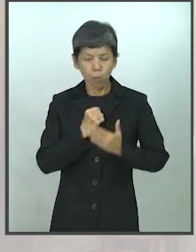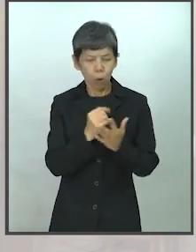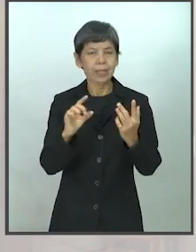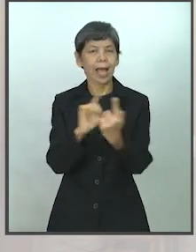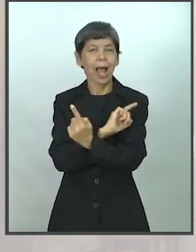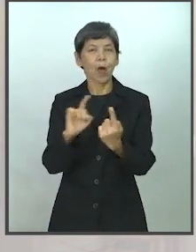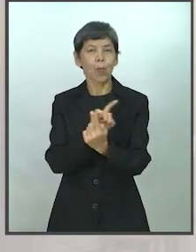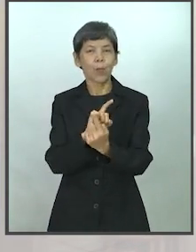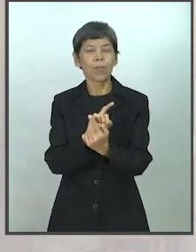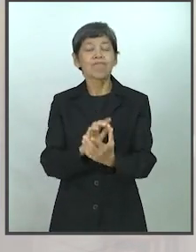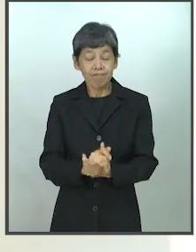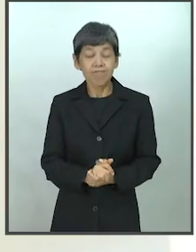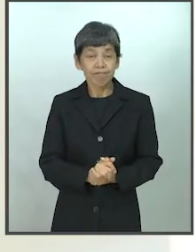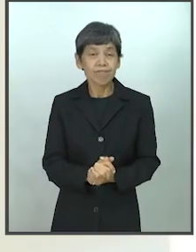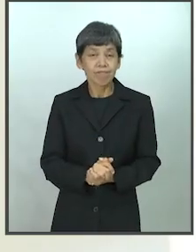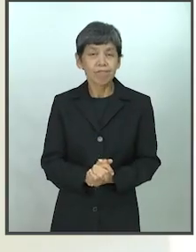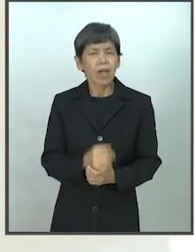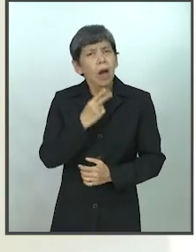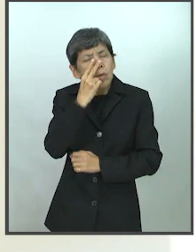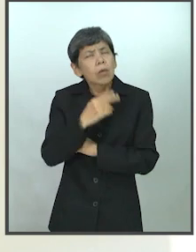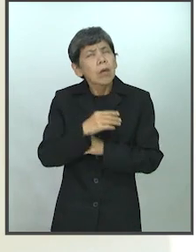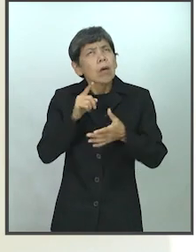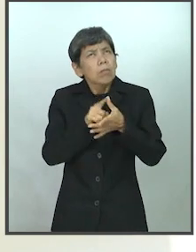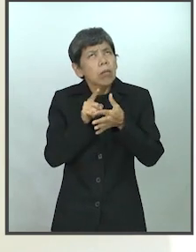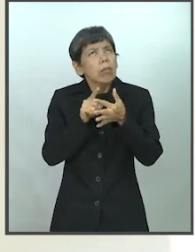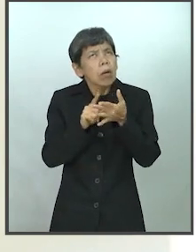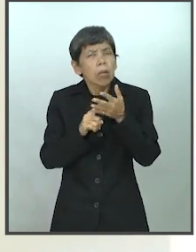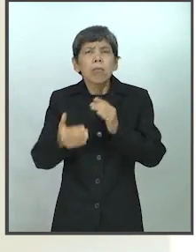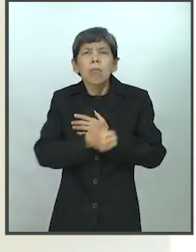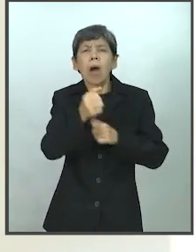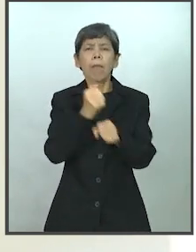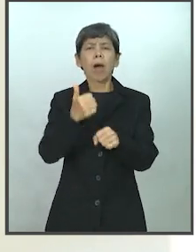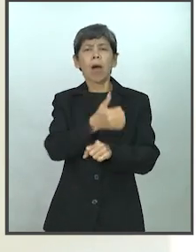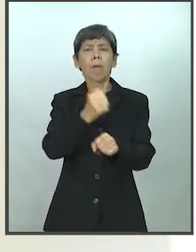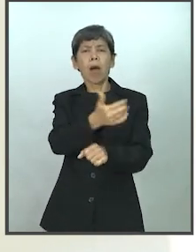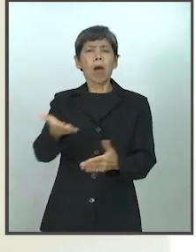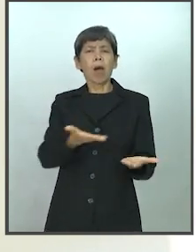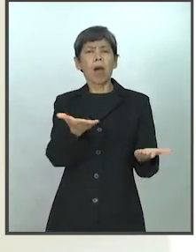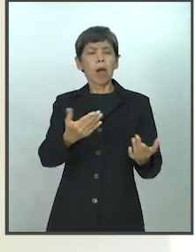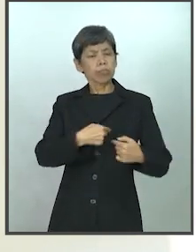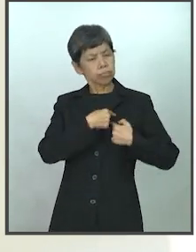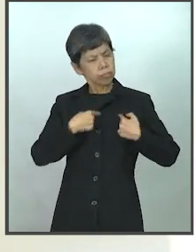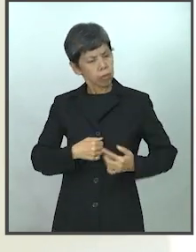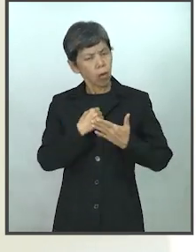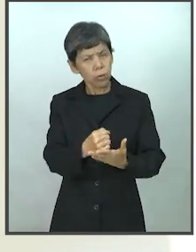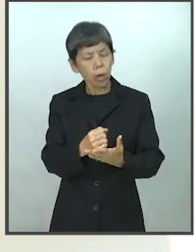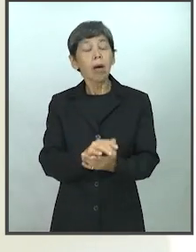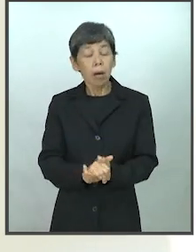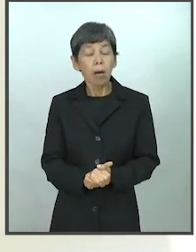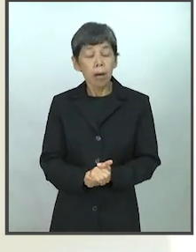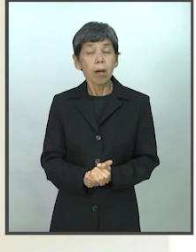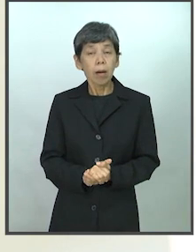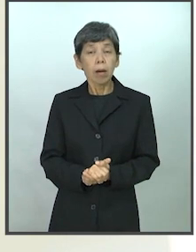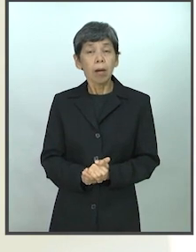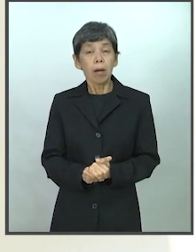ม ครับผม ถ้าฟังอย่างนี้แล้วคนทุกคนทำได้มีจิตสาธารณะโดยเฉพา